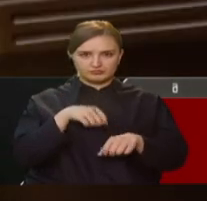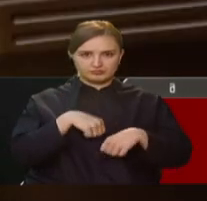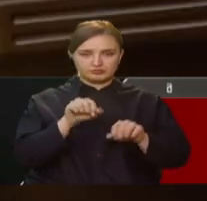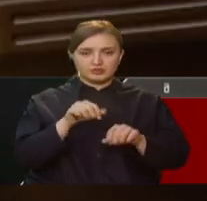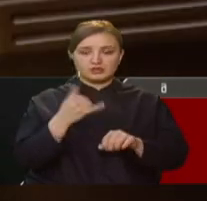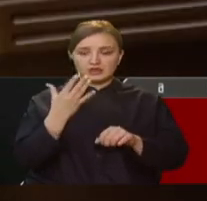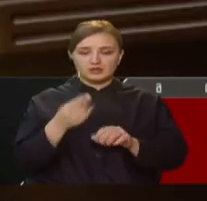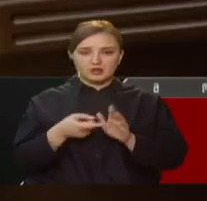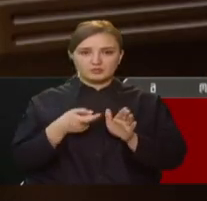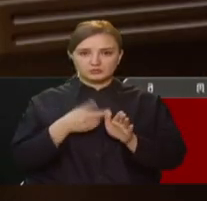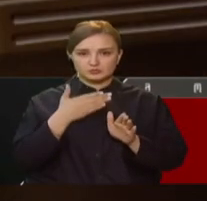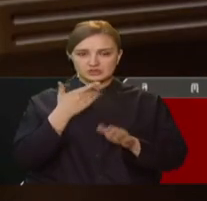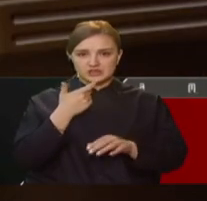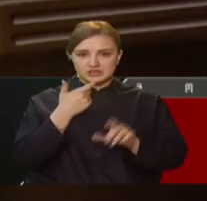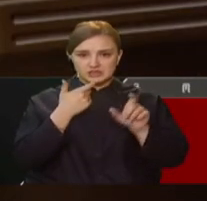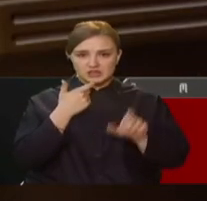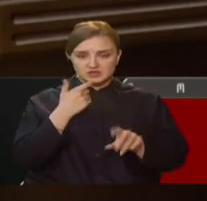ձիեբուլի։ Միխայել Սակաշուլս զոտետ